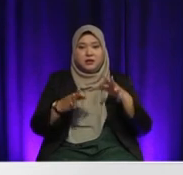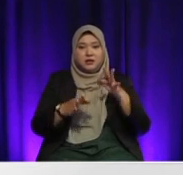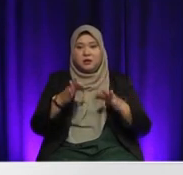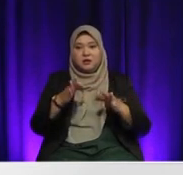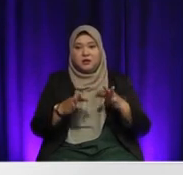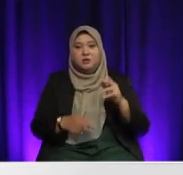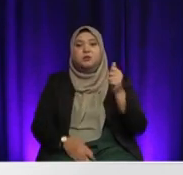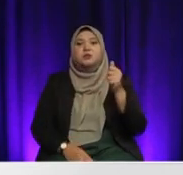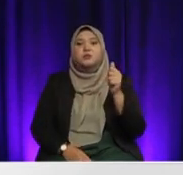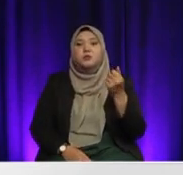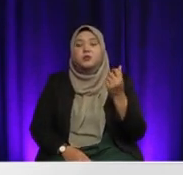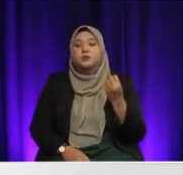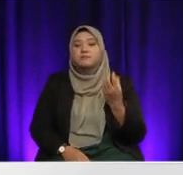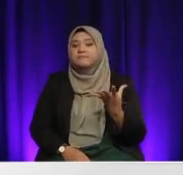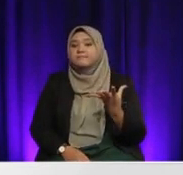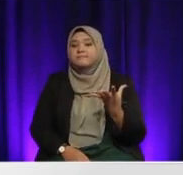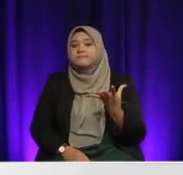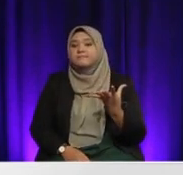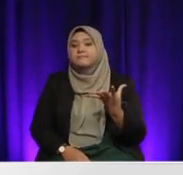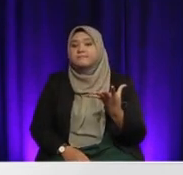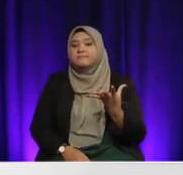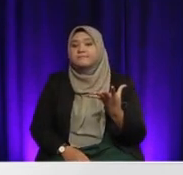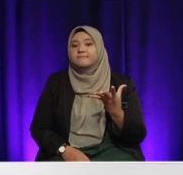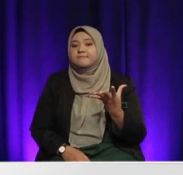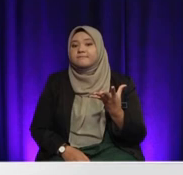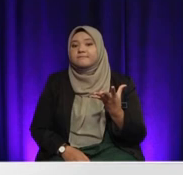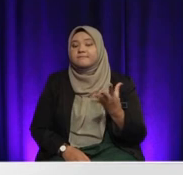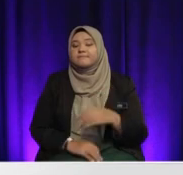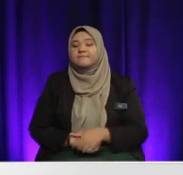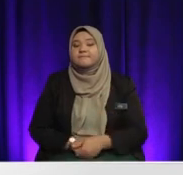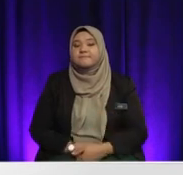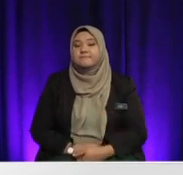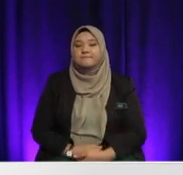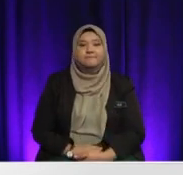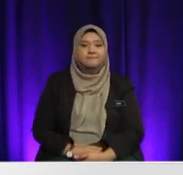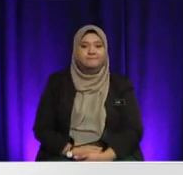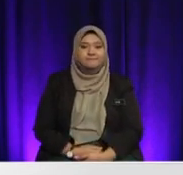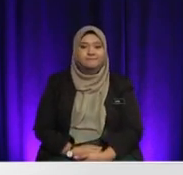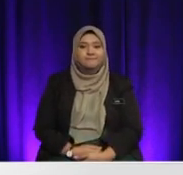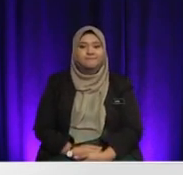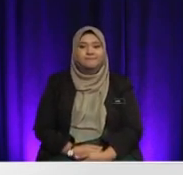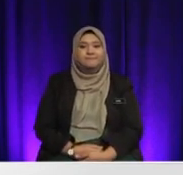Saya pun tak ingat. Adakah yang kedua tadi tepung gandum? Memang tepung gandum eh? Tepung gandum. Saya pun tak ingat. Tepung gandum.